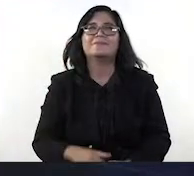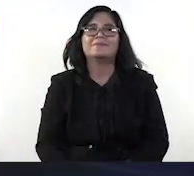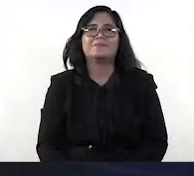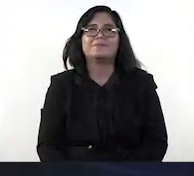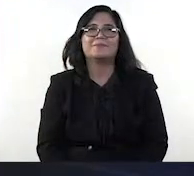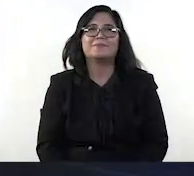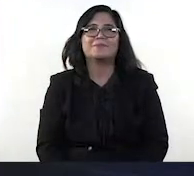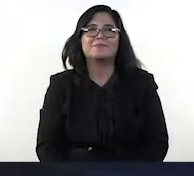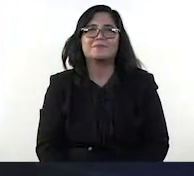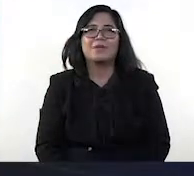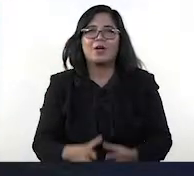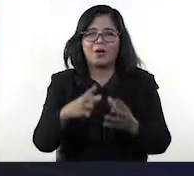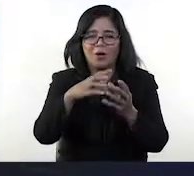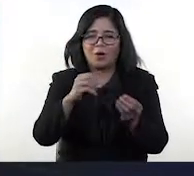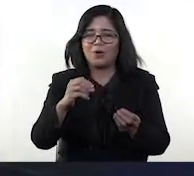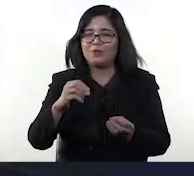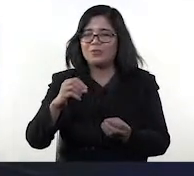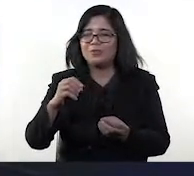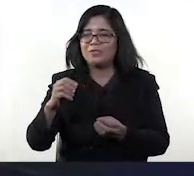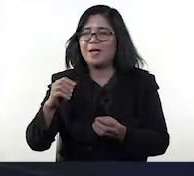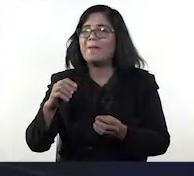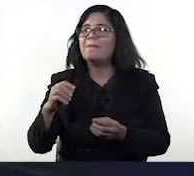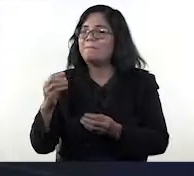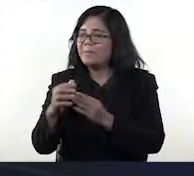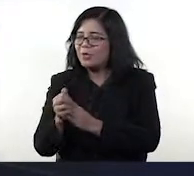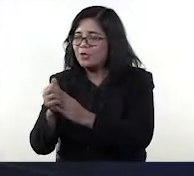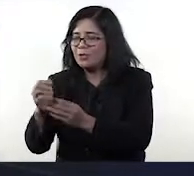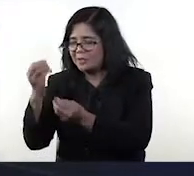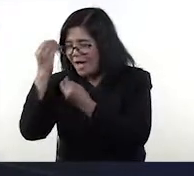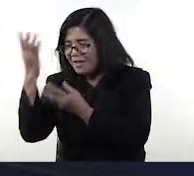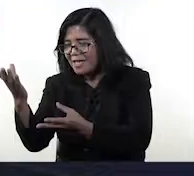hahaha Roh Kudus menuntun pada ketaatan cek